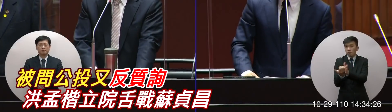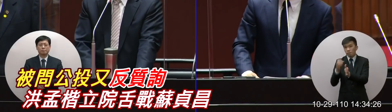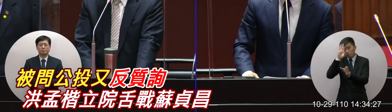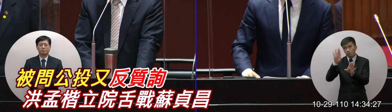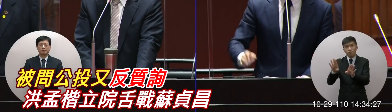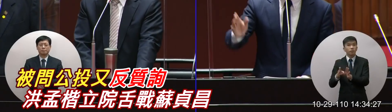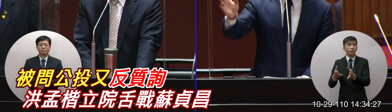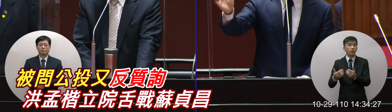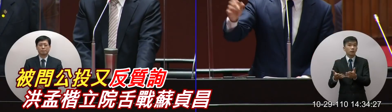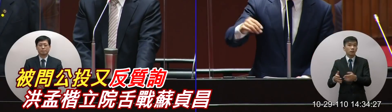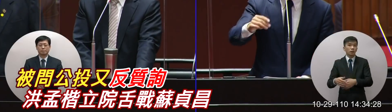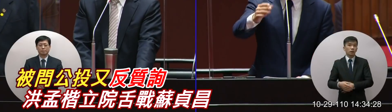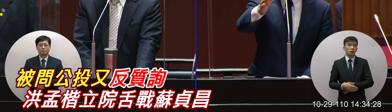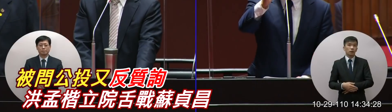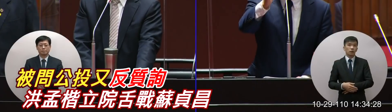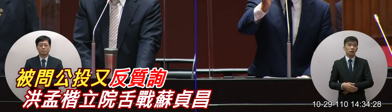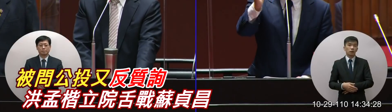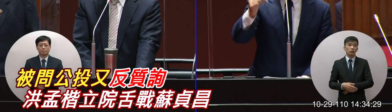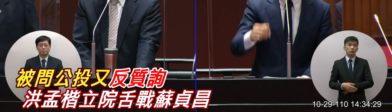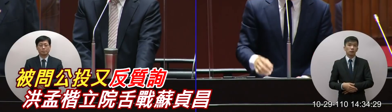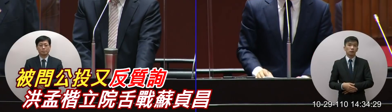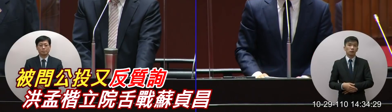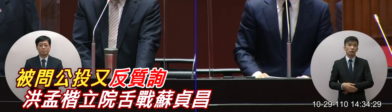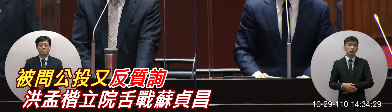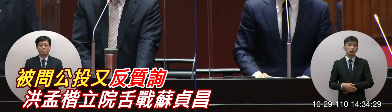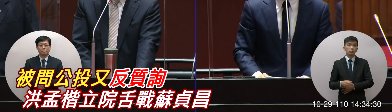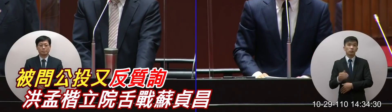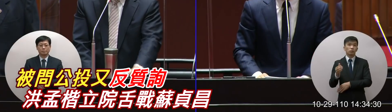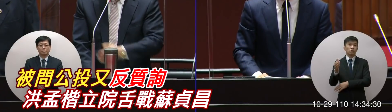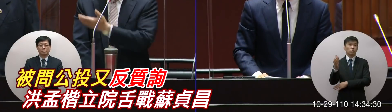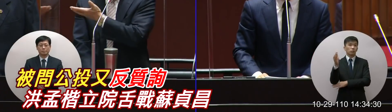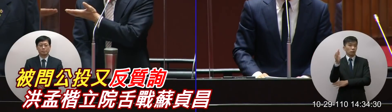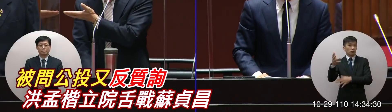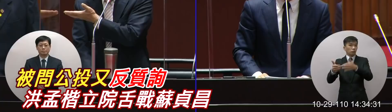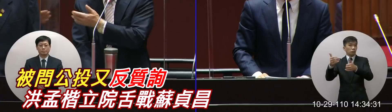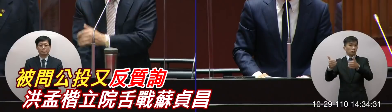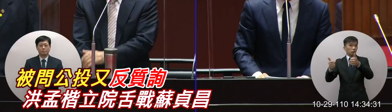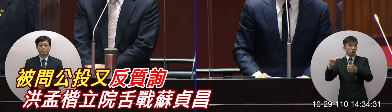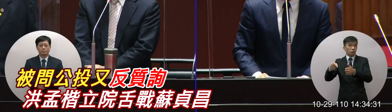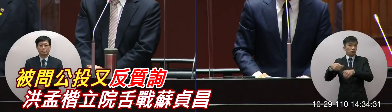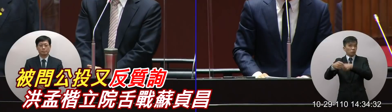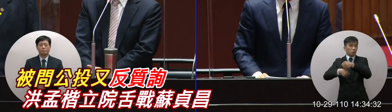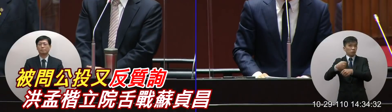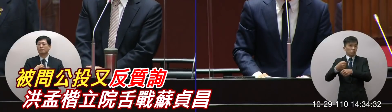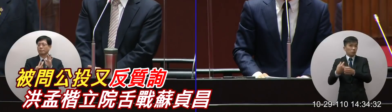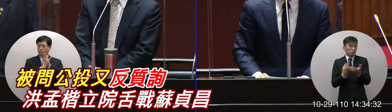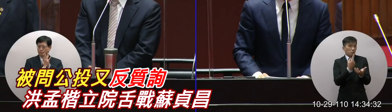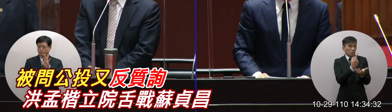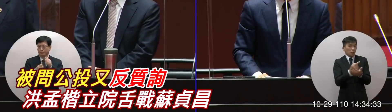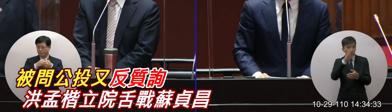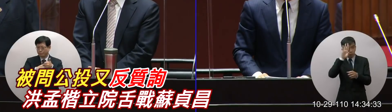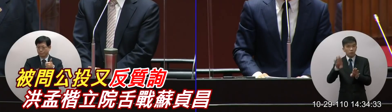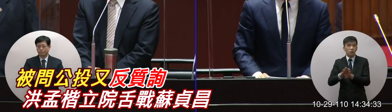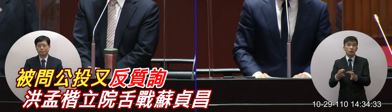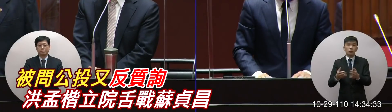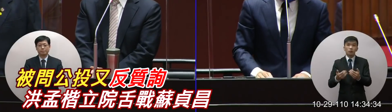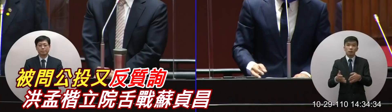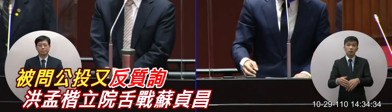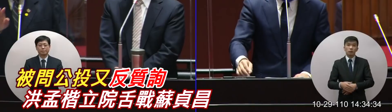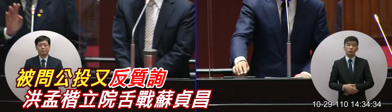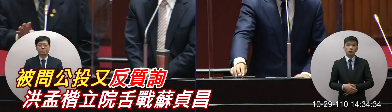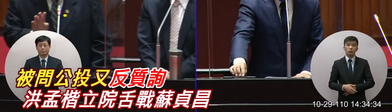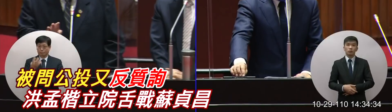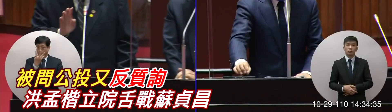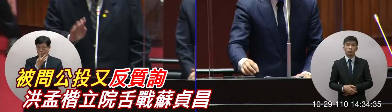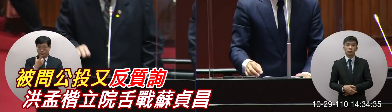官，这要请人事总处吧？政务官参加政党办的活动要不要请假？ 我说明一下，好，委员， 就是说啊，这个四